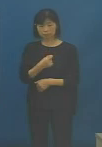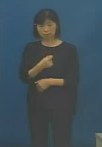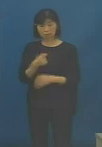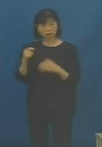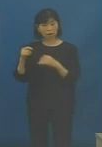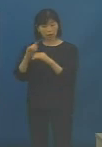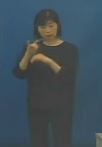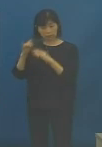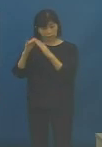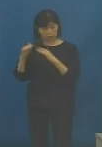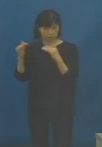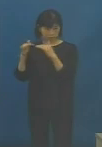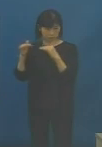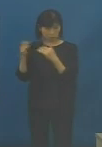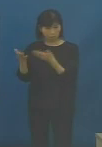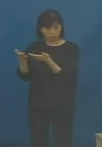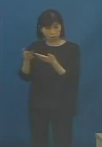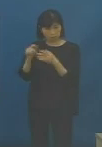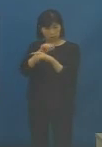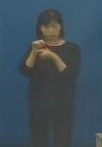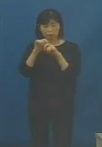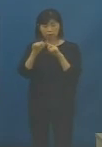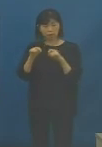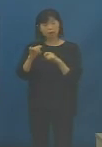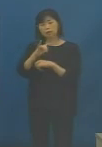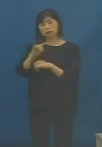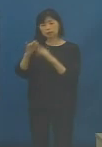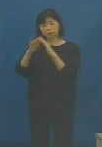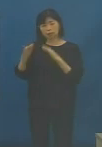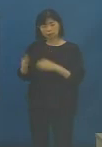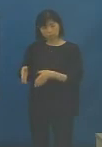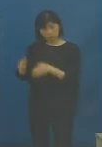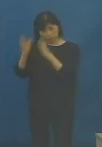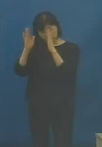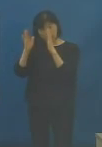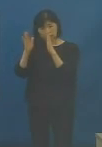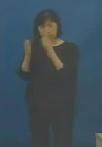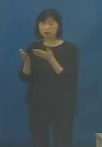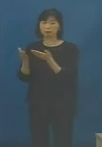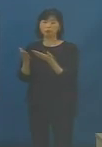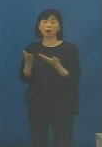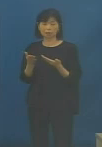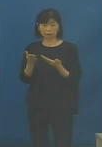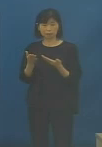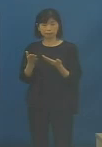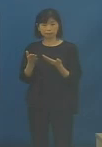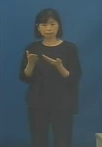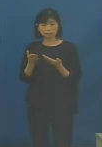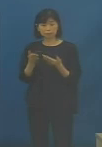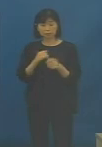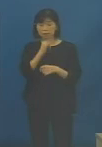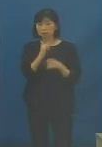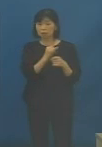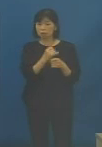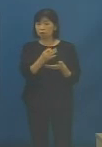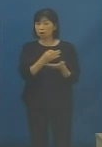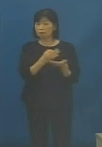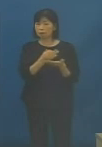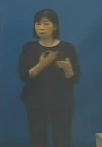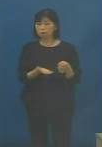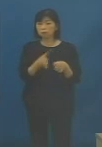会でご審議をいただいたところ、議会もそうだというふうに同意をされまして、それでネット販売も含め